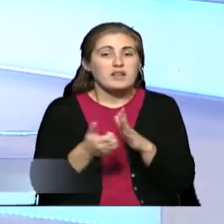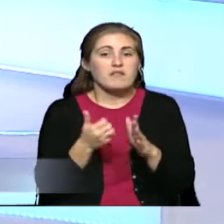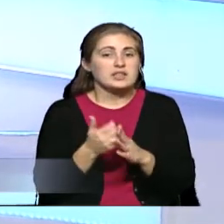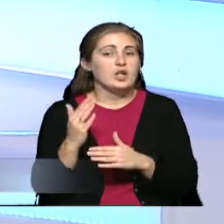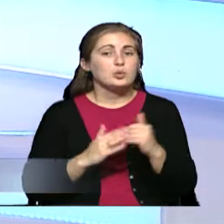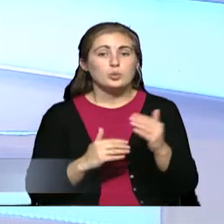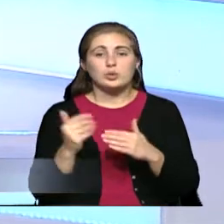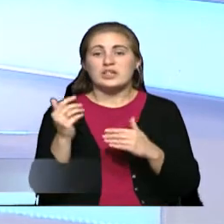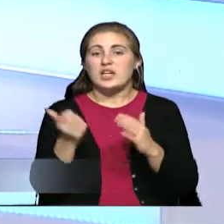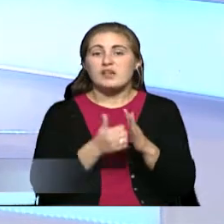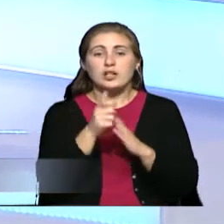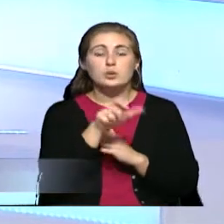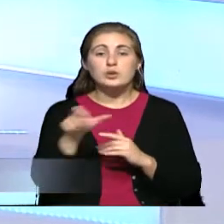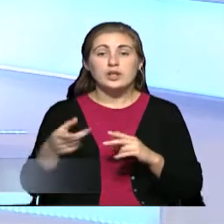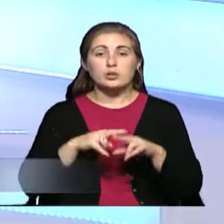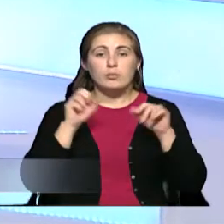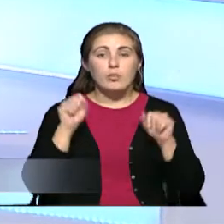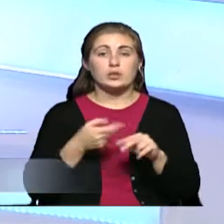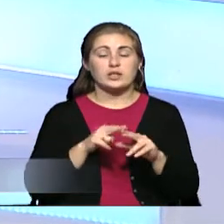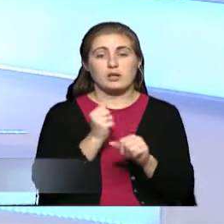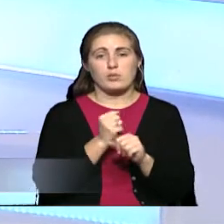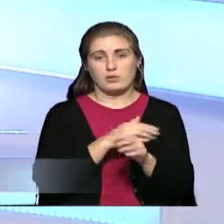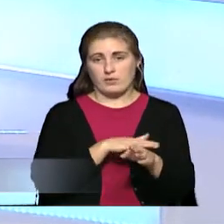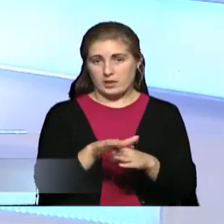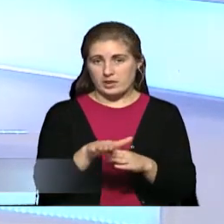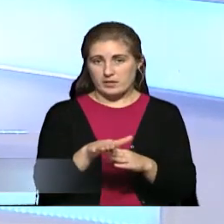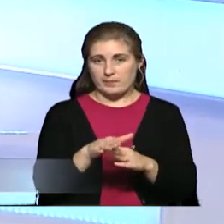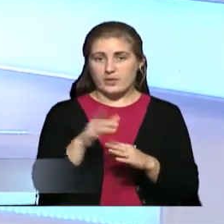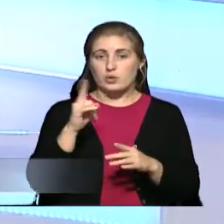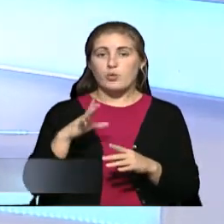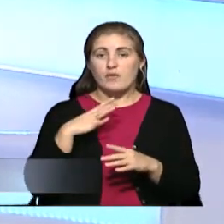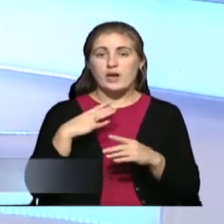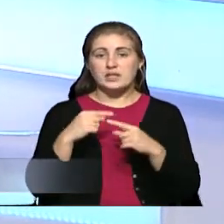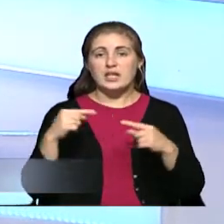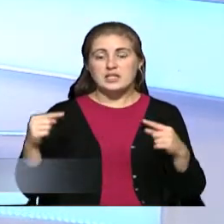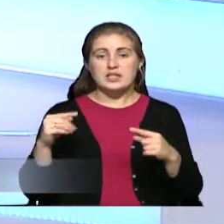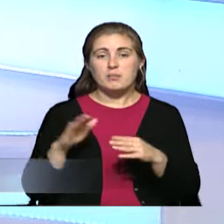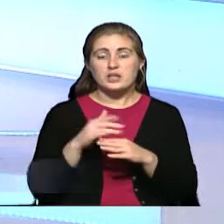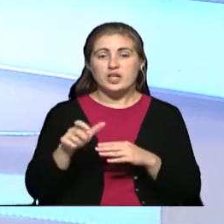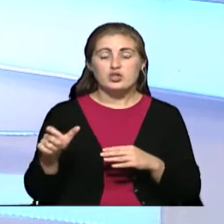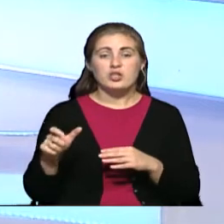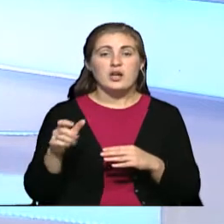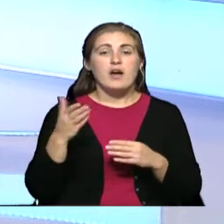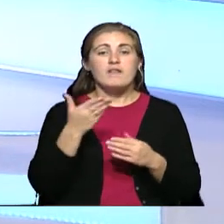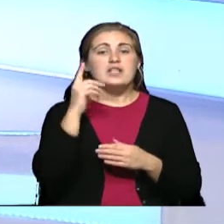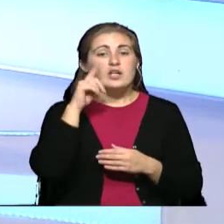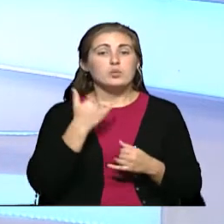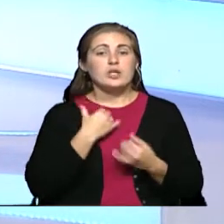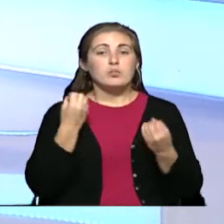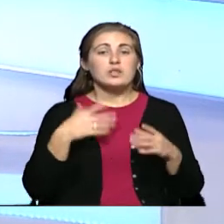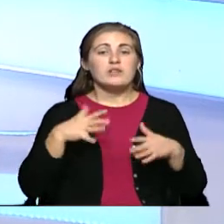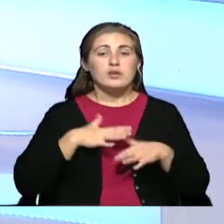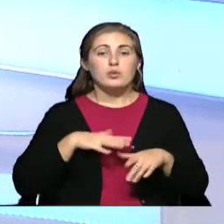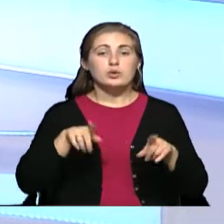хватает людей, которые могут эти работы выполнять. Ну и подрядчики еще тоже бывают разные. Но вы знаете, у нас просто в Крыму такого